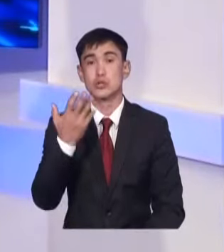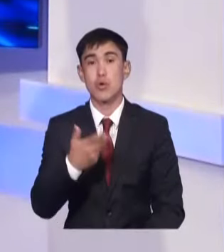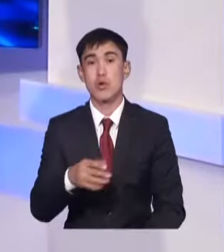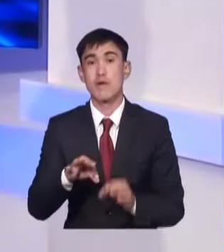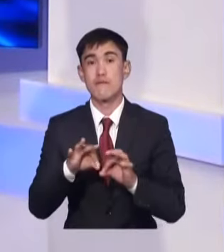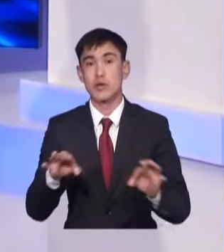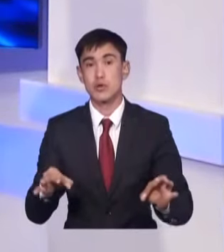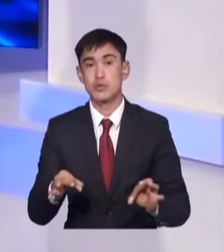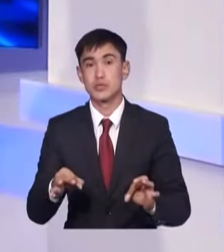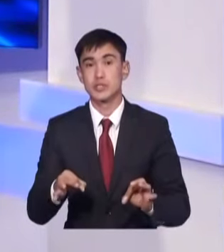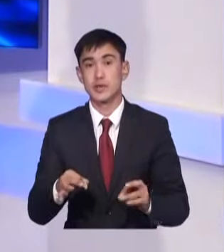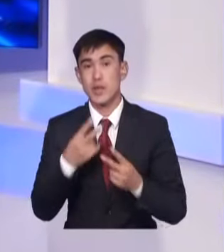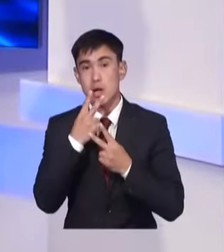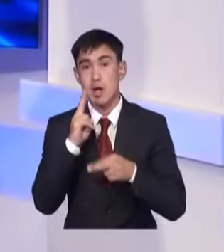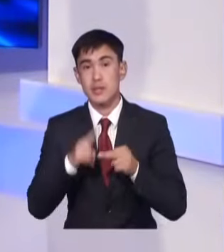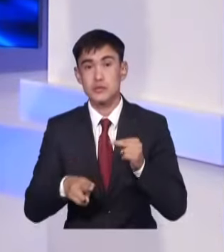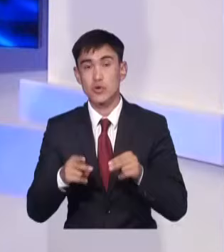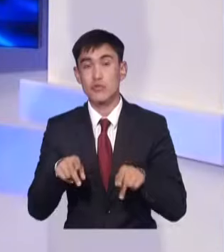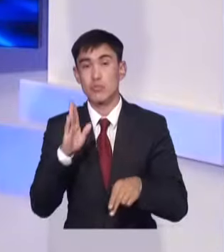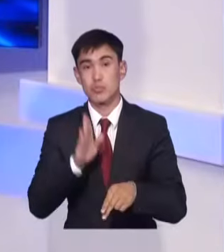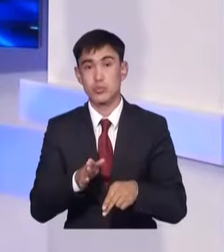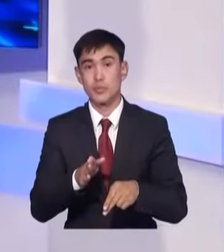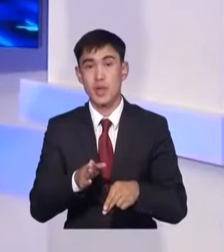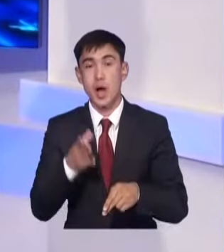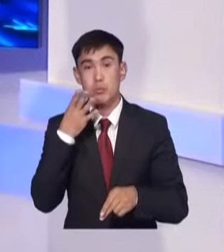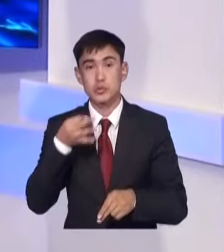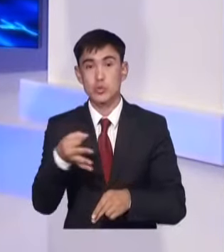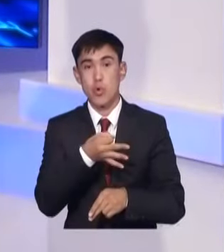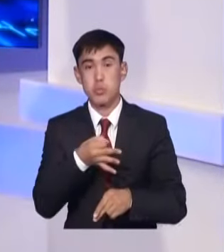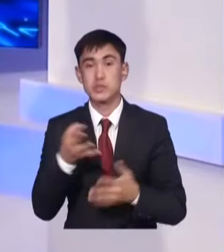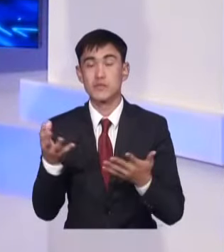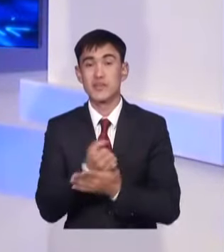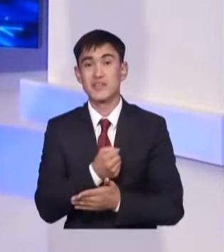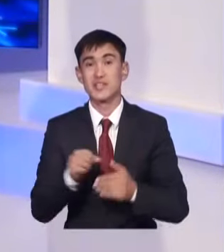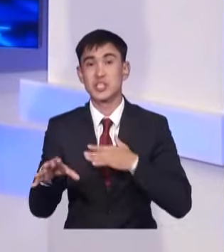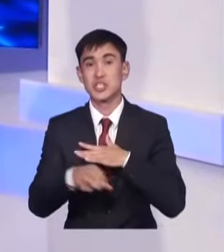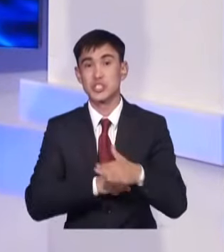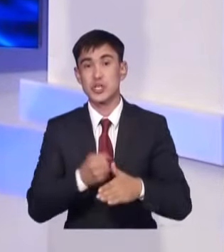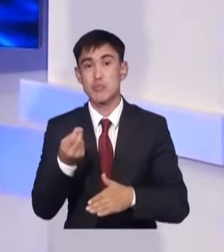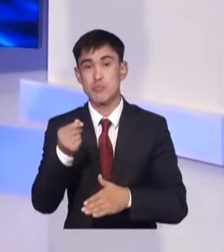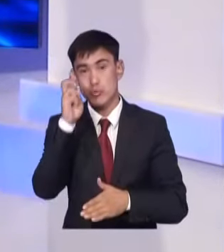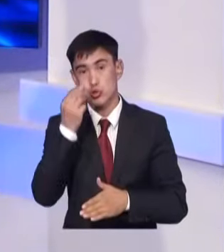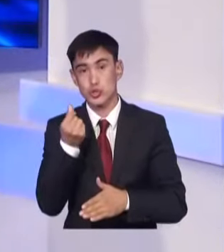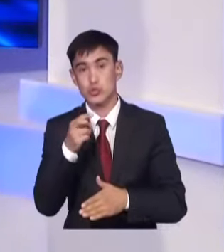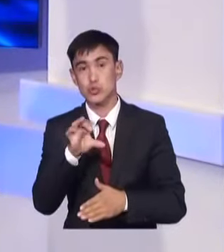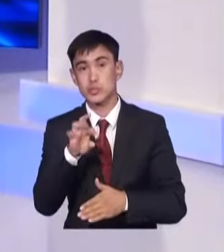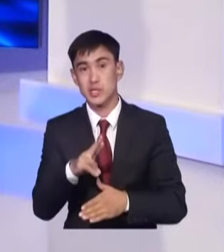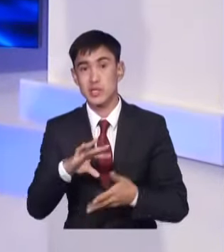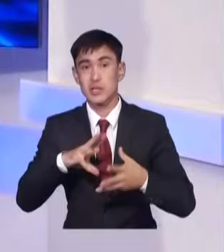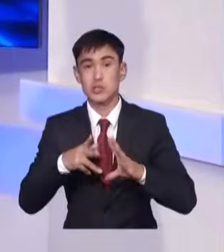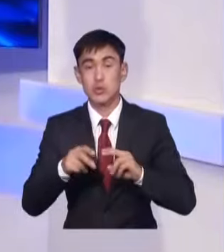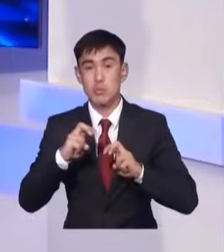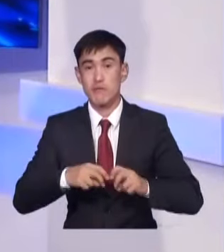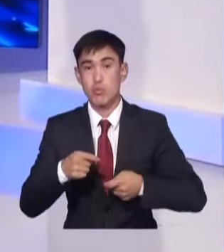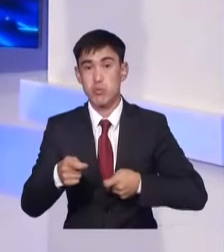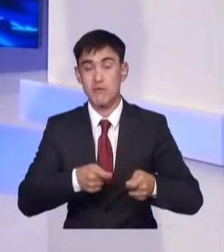сколько верёвочки не вица конец всё равно будет в Алматинской области выявлены хищение бюджетных субсидий таковы результаты